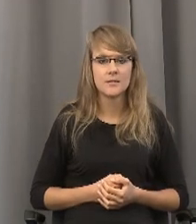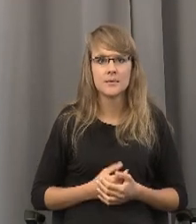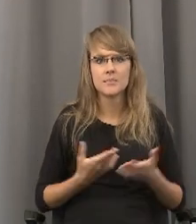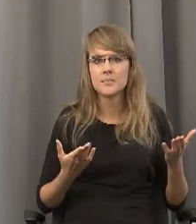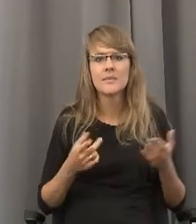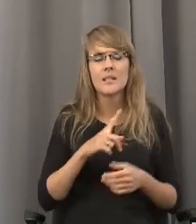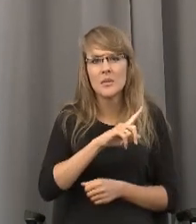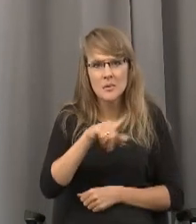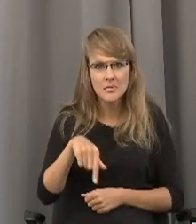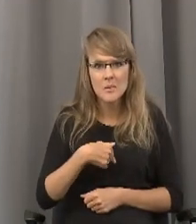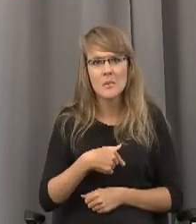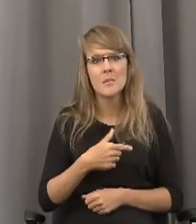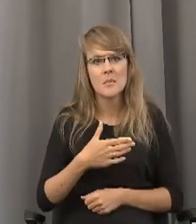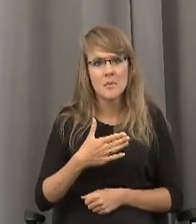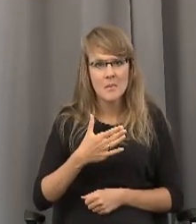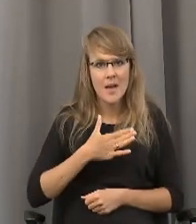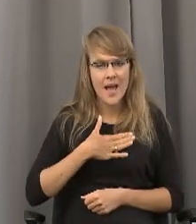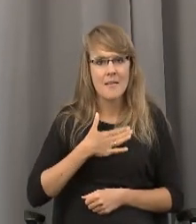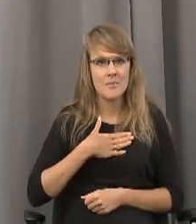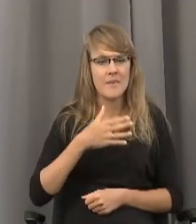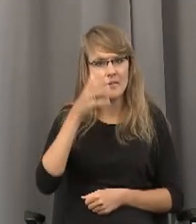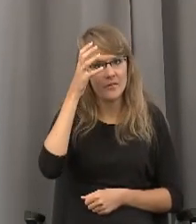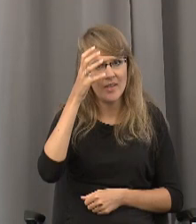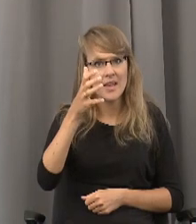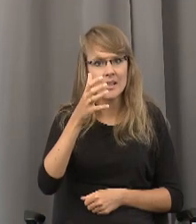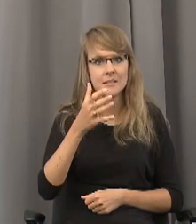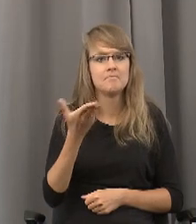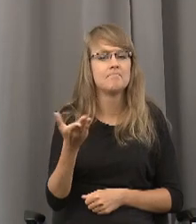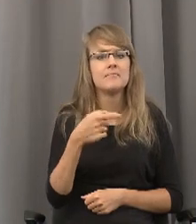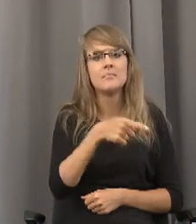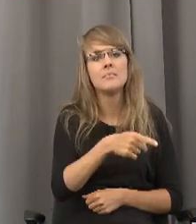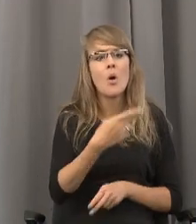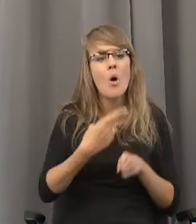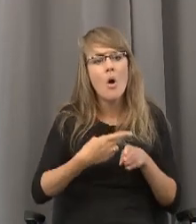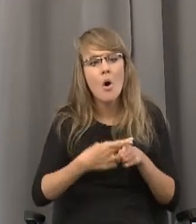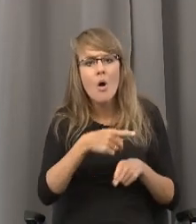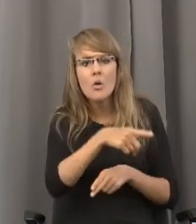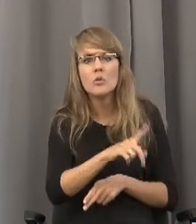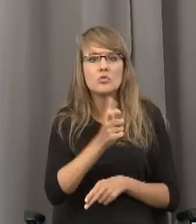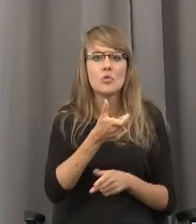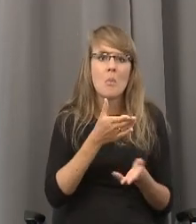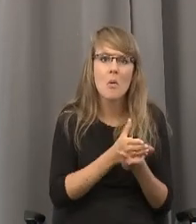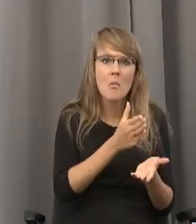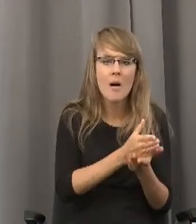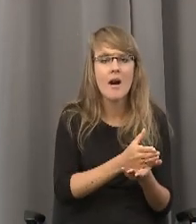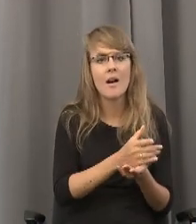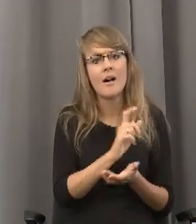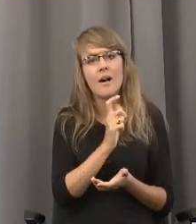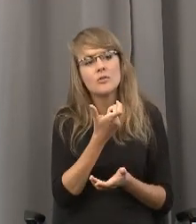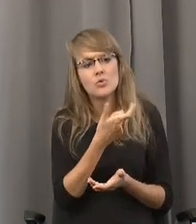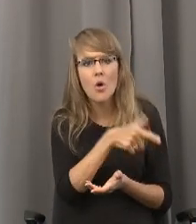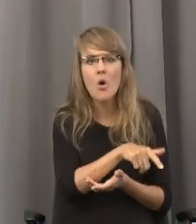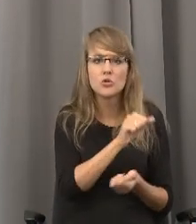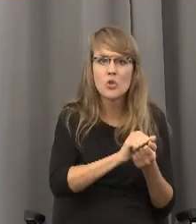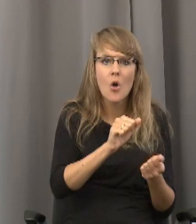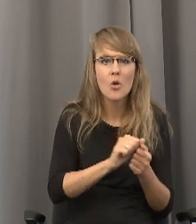działo. Nie, mamy bardzo poukładaną wiedzę, co choremu pomaga, co choremu szkodzi, jak należy się nim zajmować. I